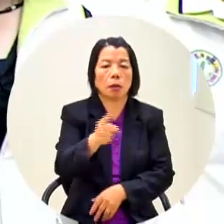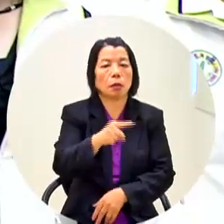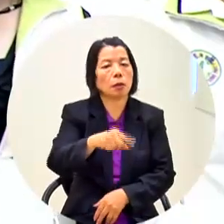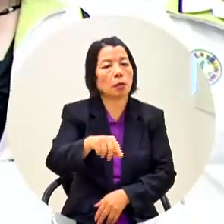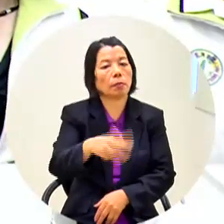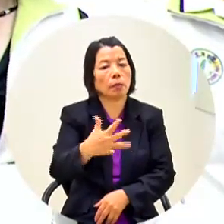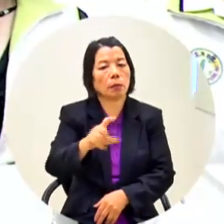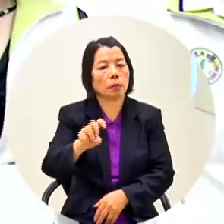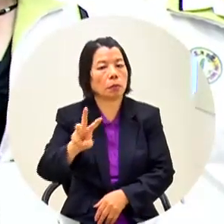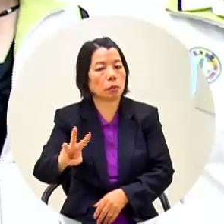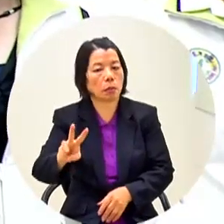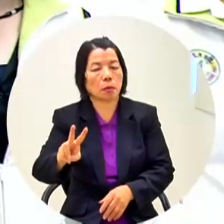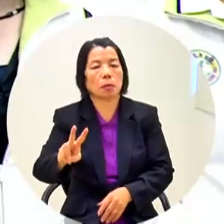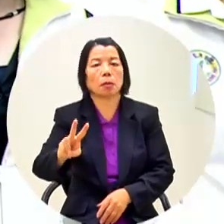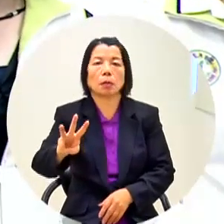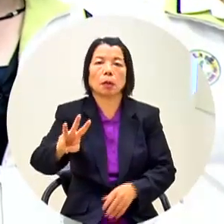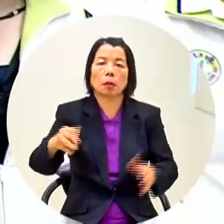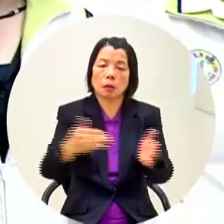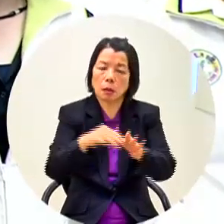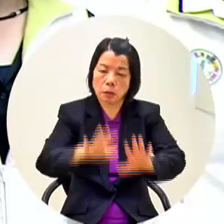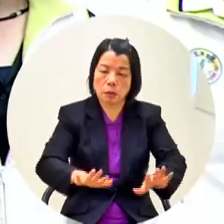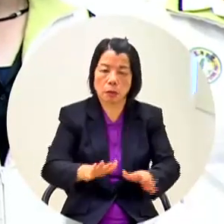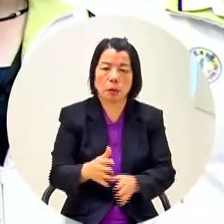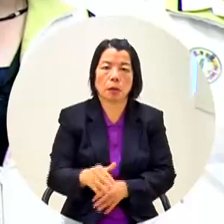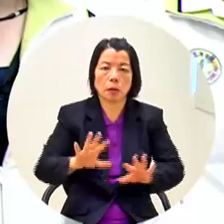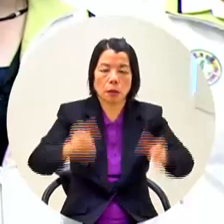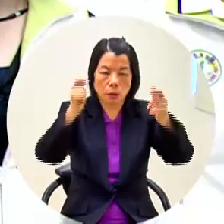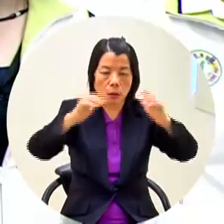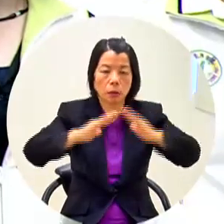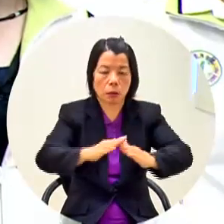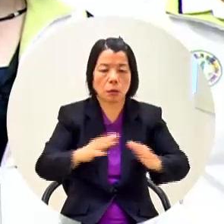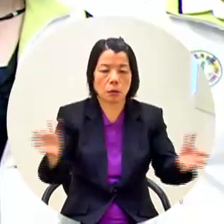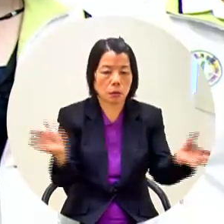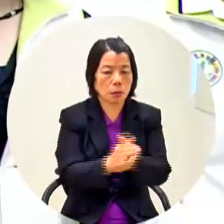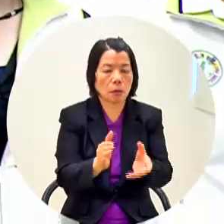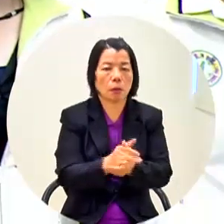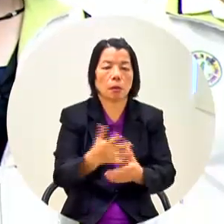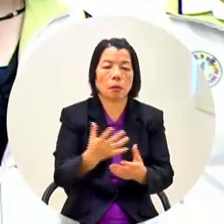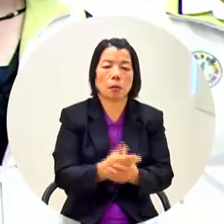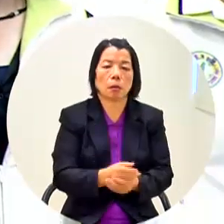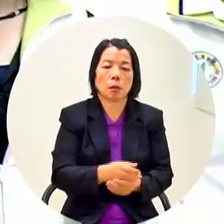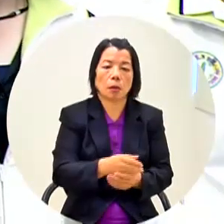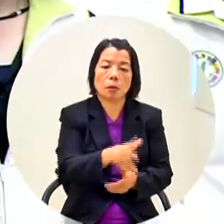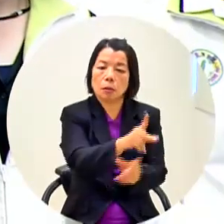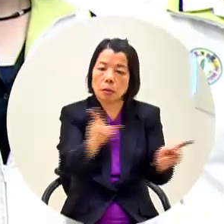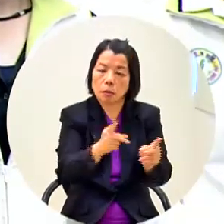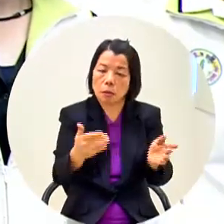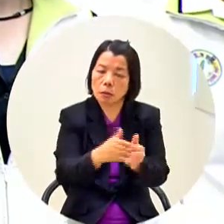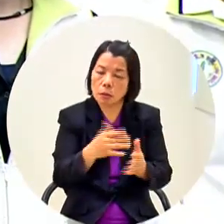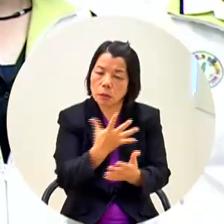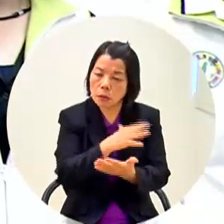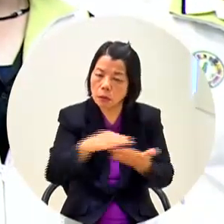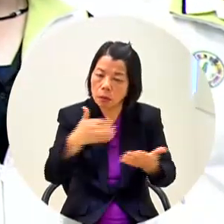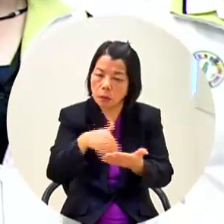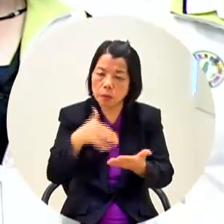今天为止，现在高雄市的投开票所已经借到几个了？请副市长回答。